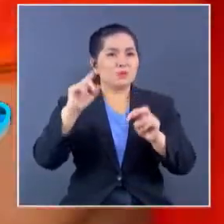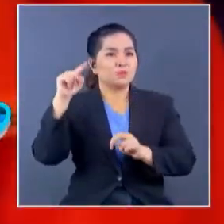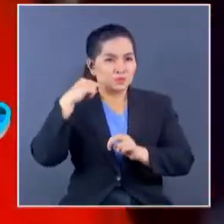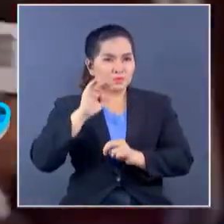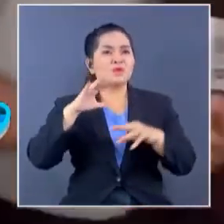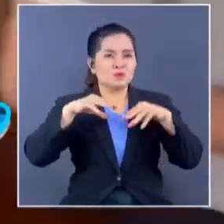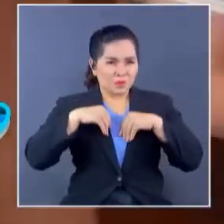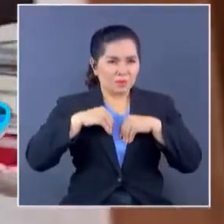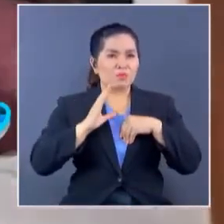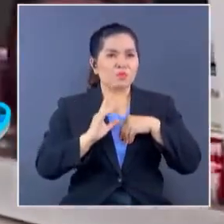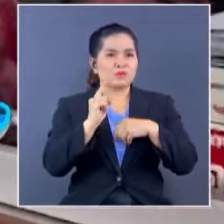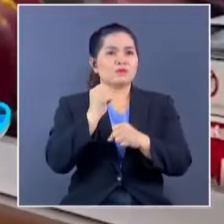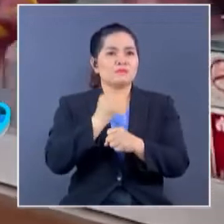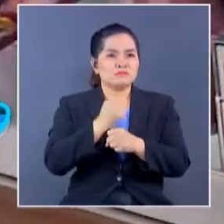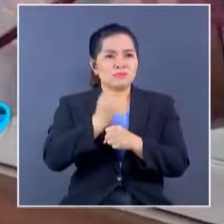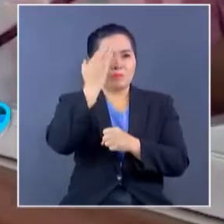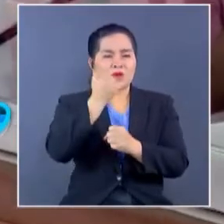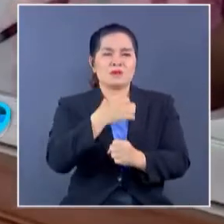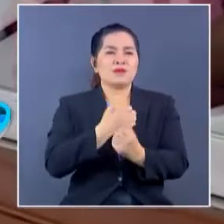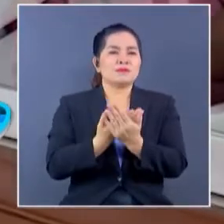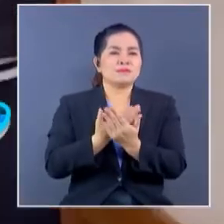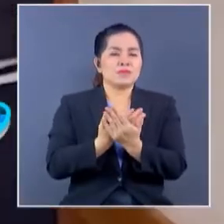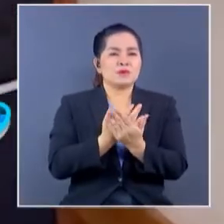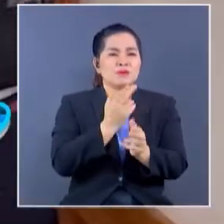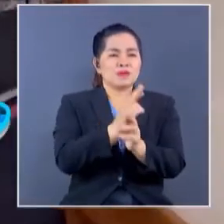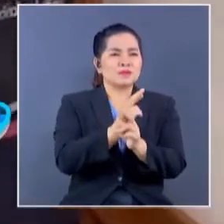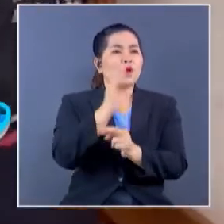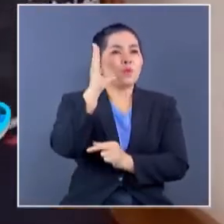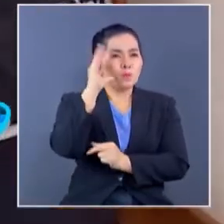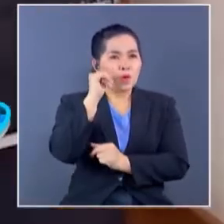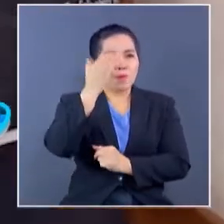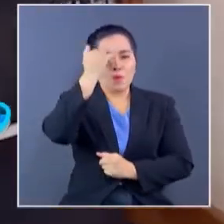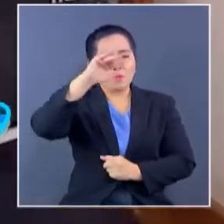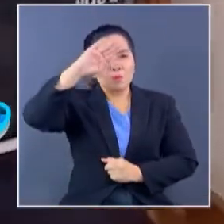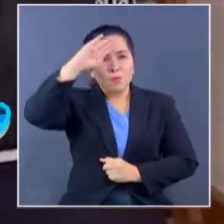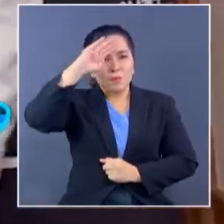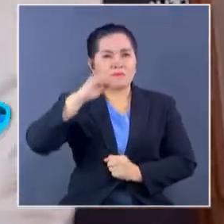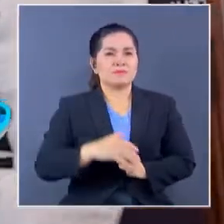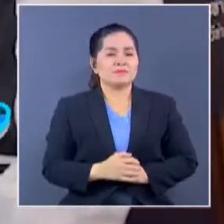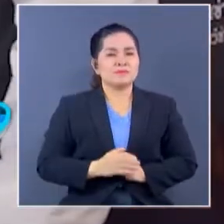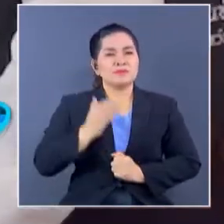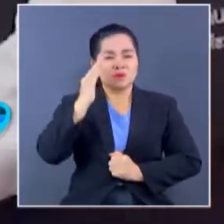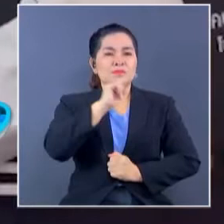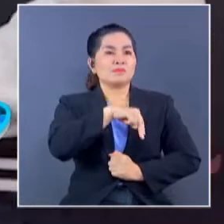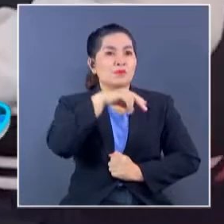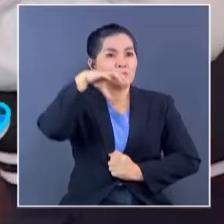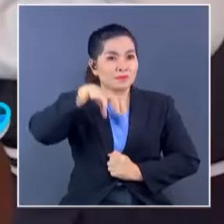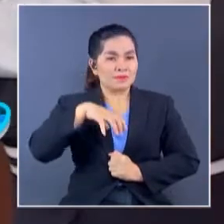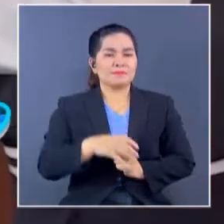รับว่าทำเพียงคนเดียวเพราะว่าต้องการหาเงินไปรักษาคุณพ่อที่ป่วยอยู่หลังจากนี้ครับทางโรงพยา